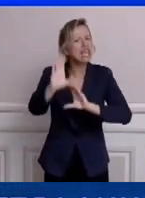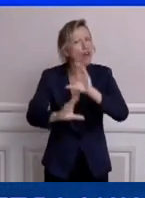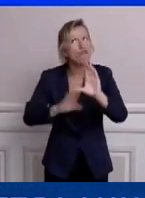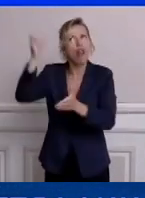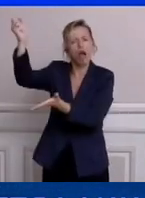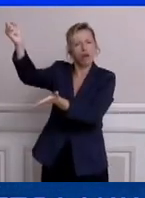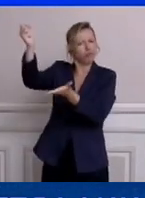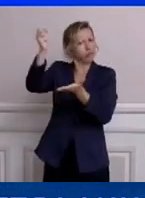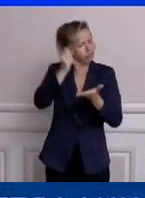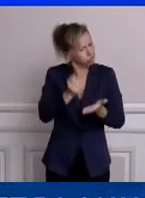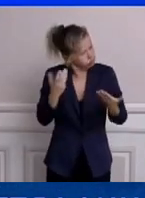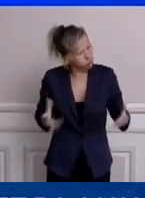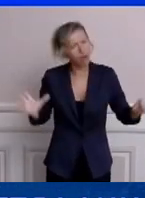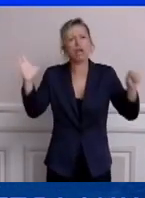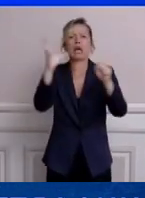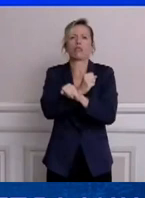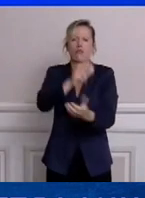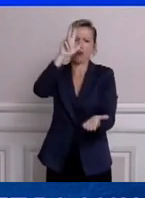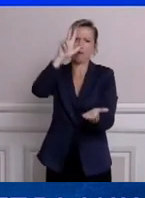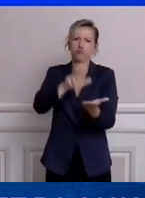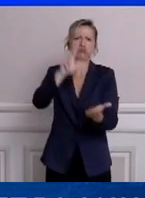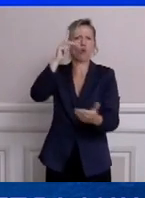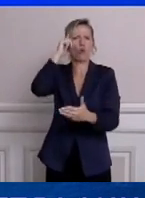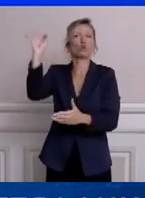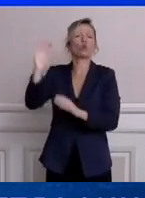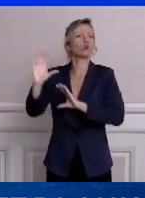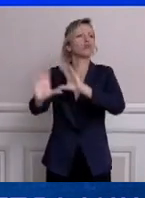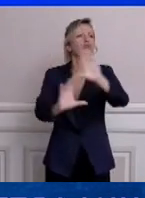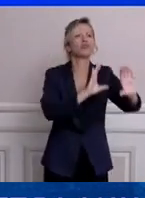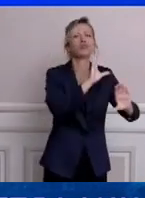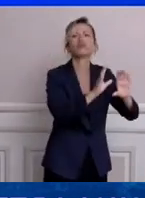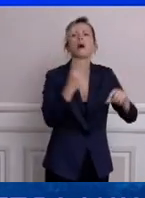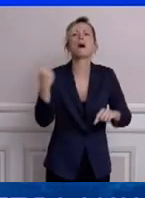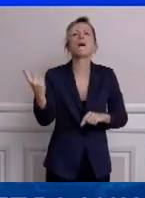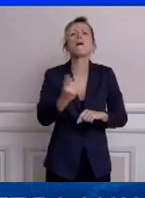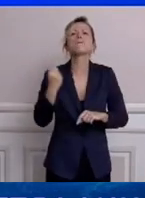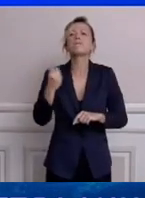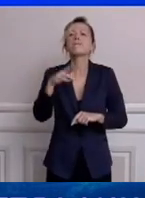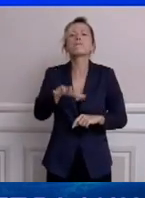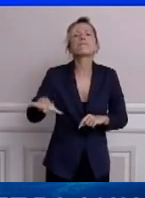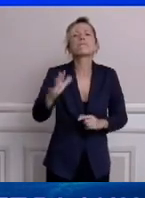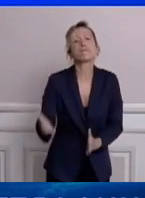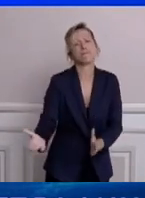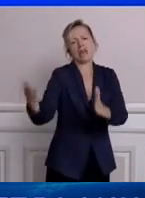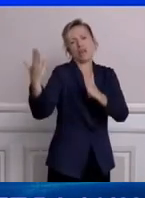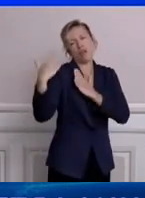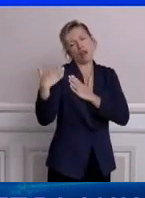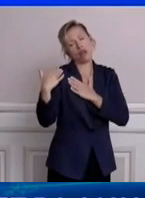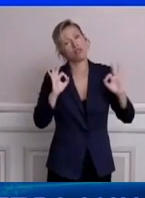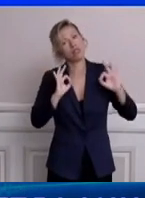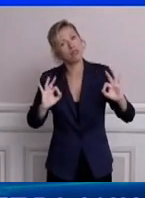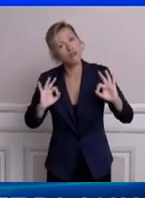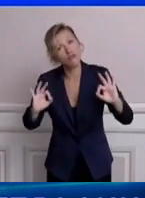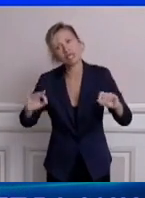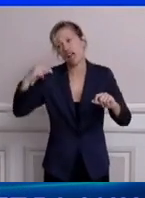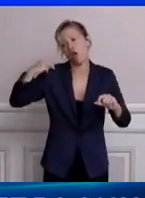ΠΕΠ, το οποίο θα κληθεί να διαχειριστεί ο επόμενος περιφερειάρχης, πάντα σε συνεργασία με την